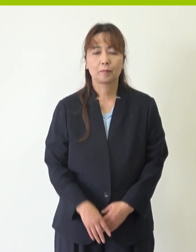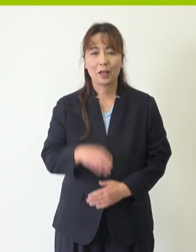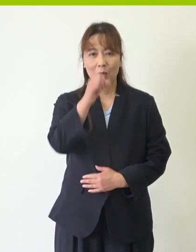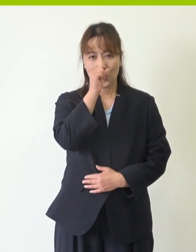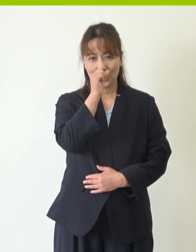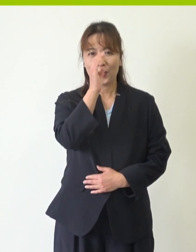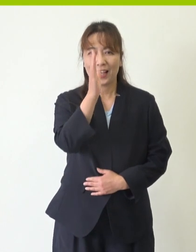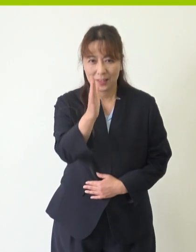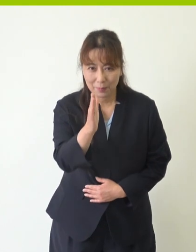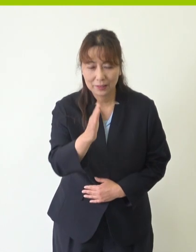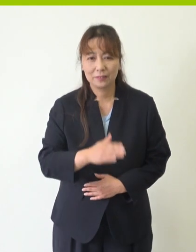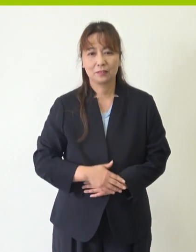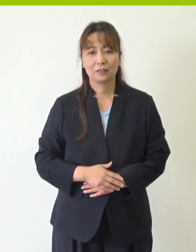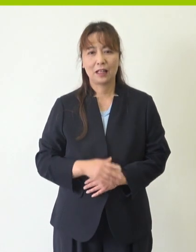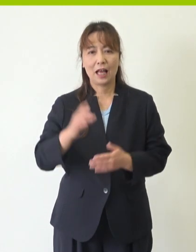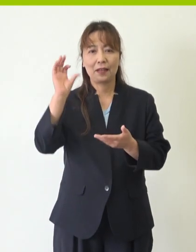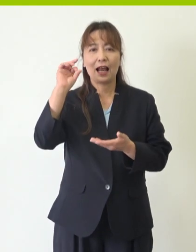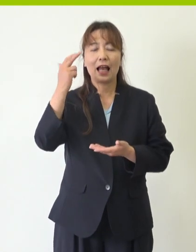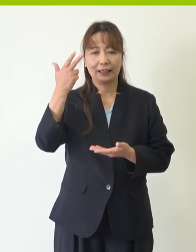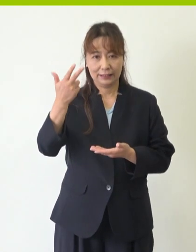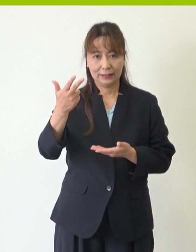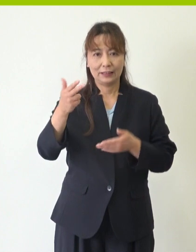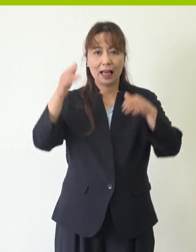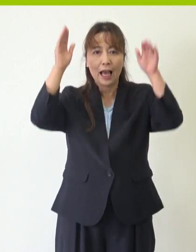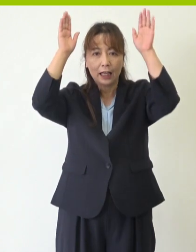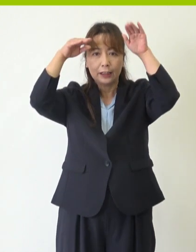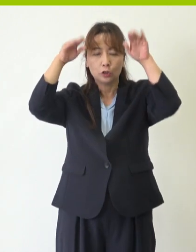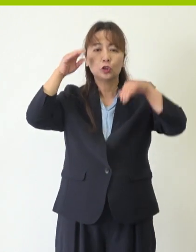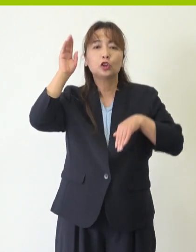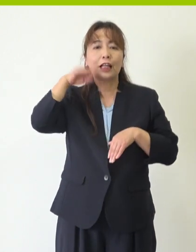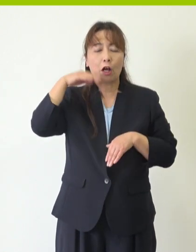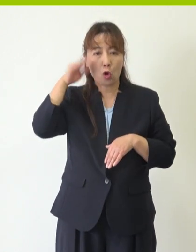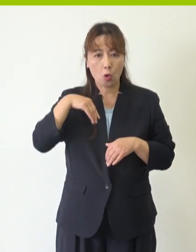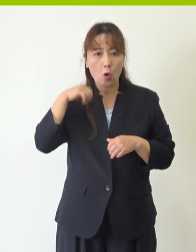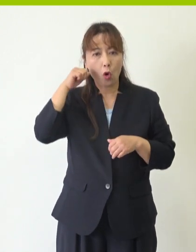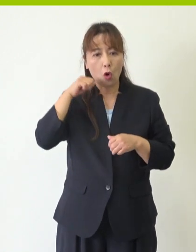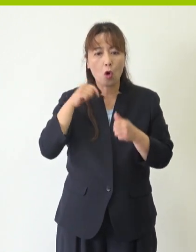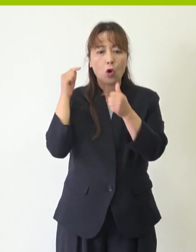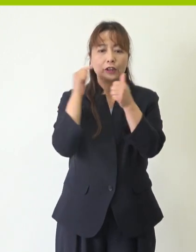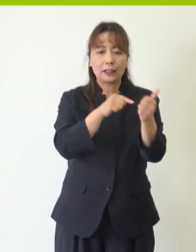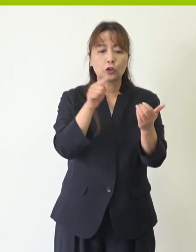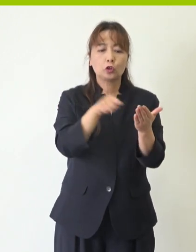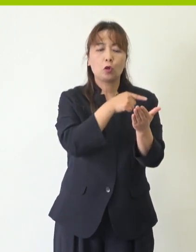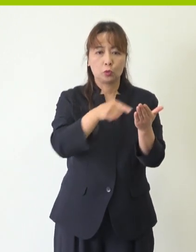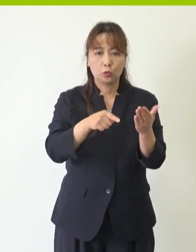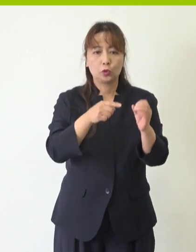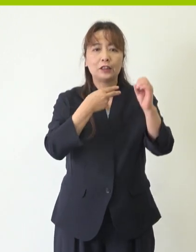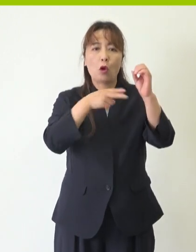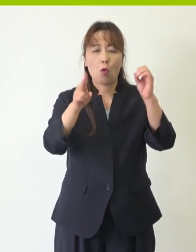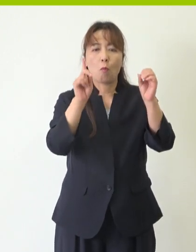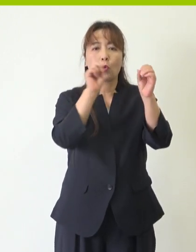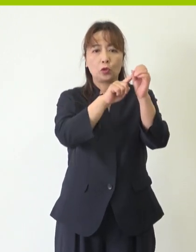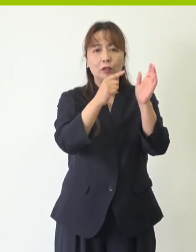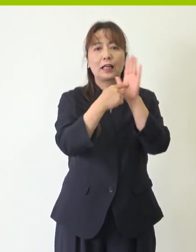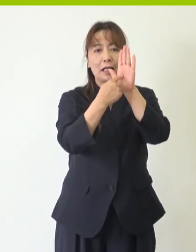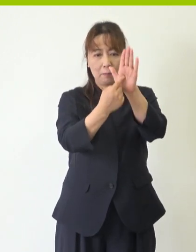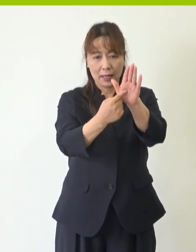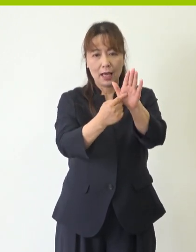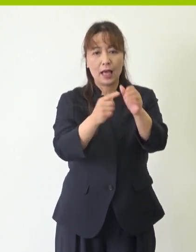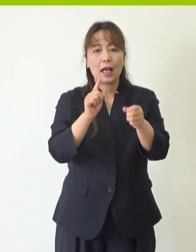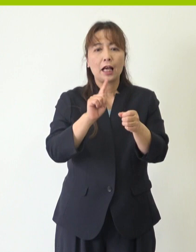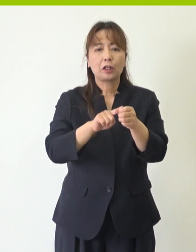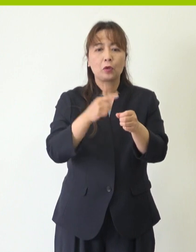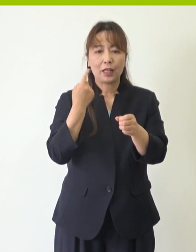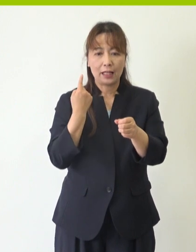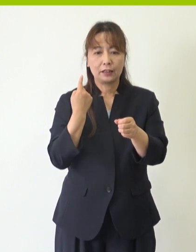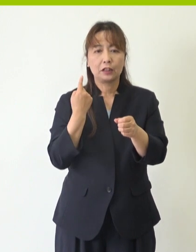はいえーよろしくお願い致します本紙におきましては犬猫の殺処分ゼロという政策を掲げておりますが昨年度方に引き続き